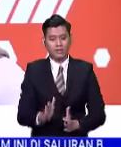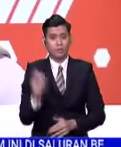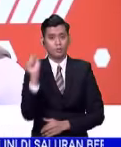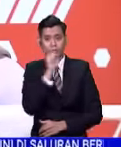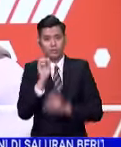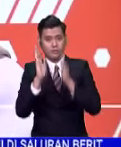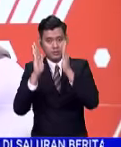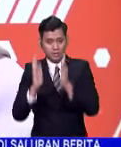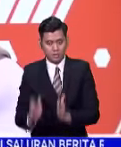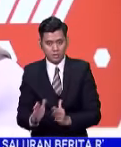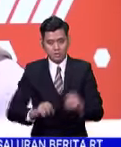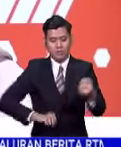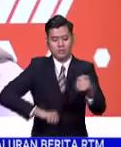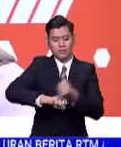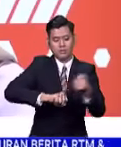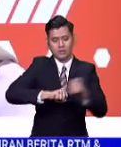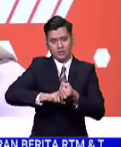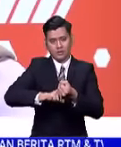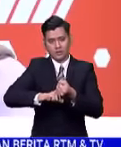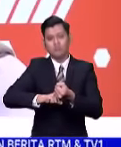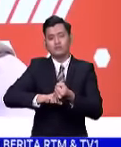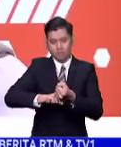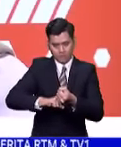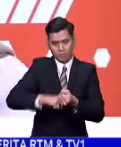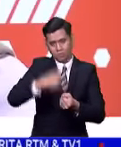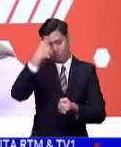Saya memang pro-Palestin,